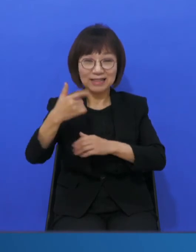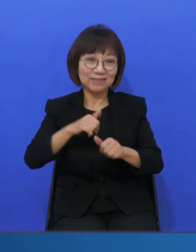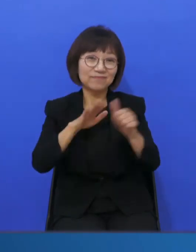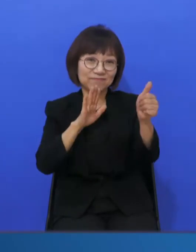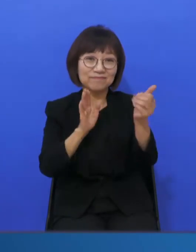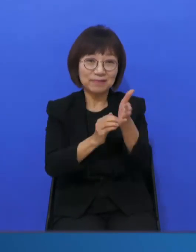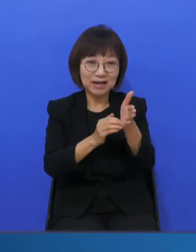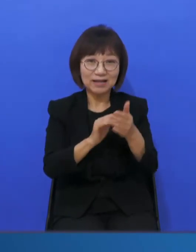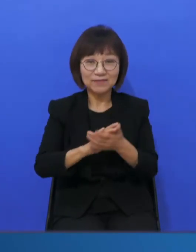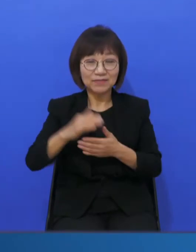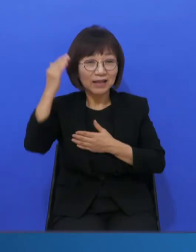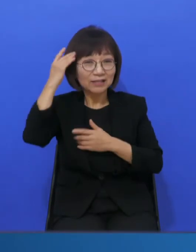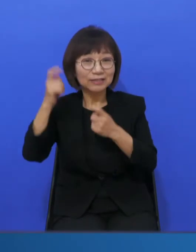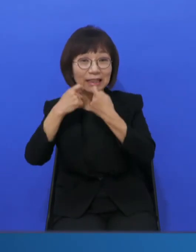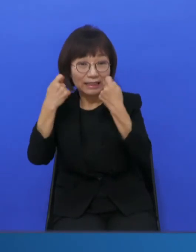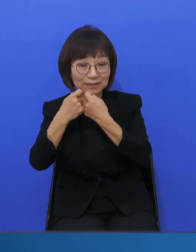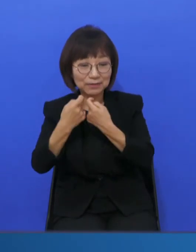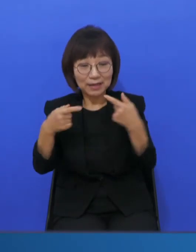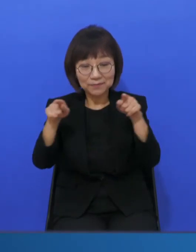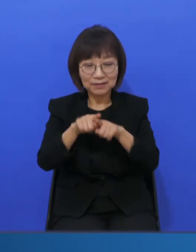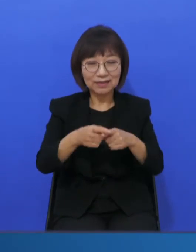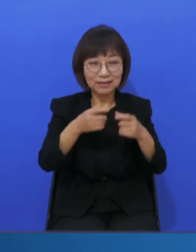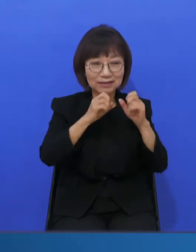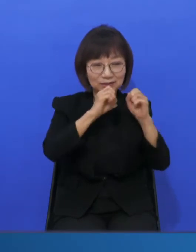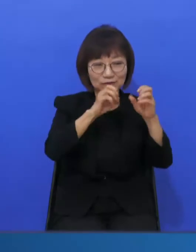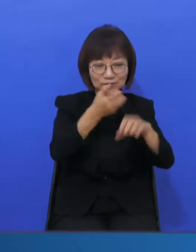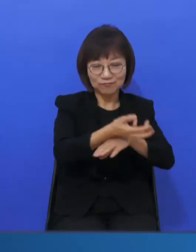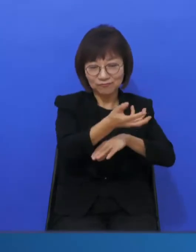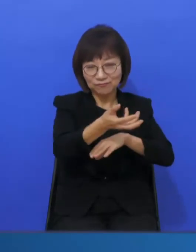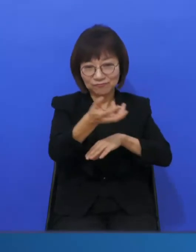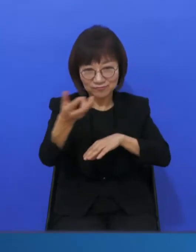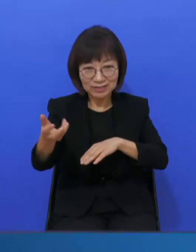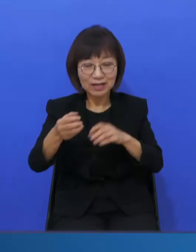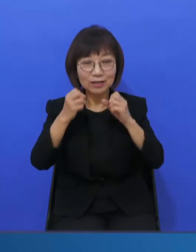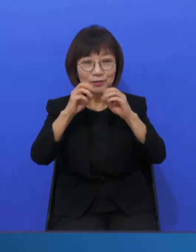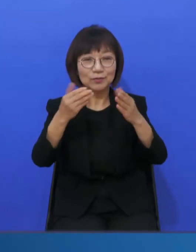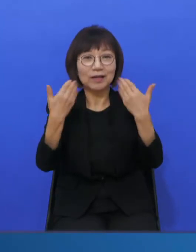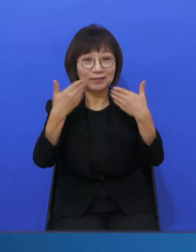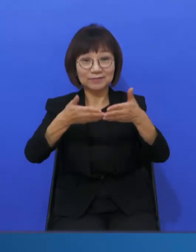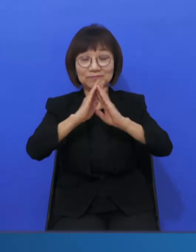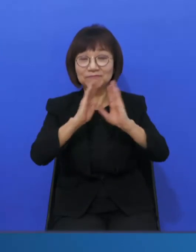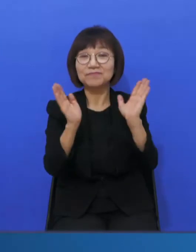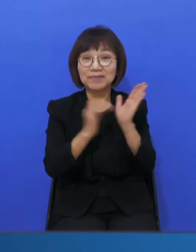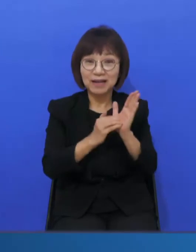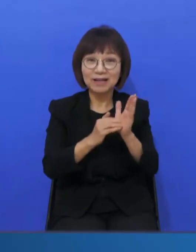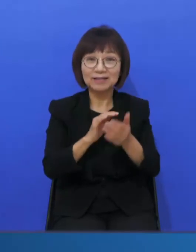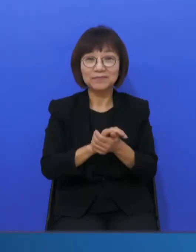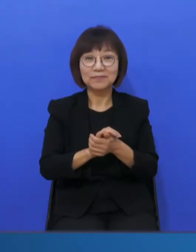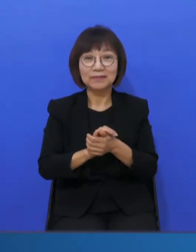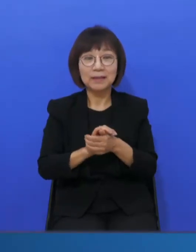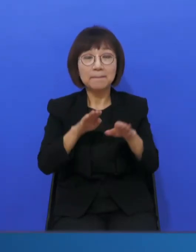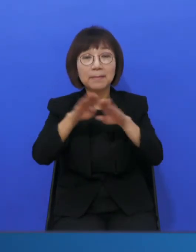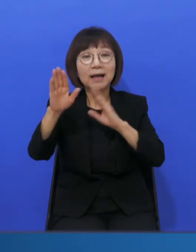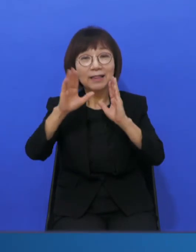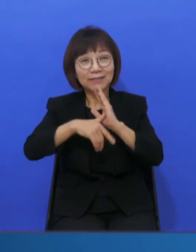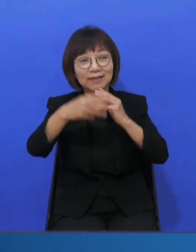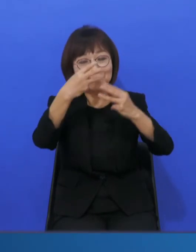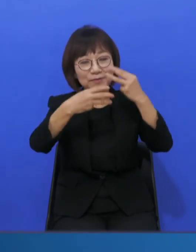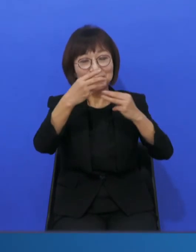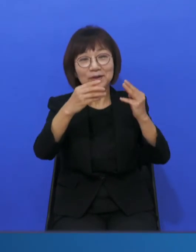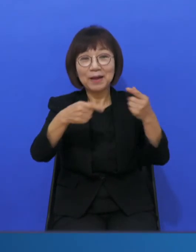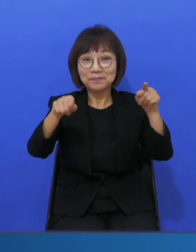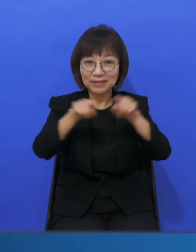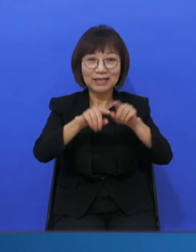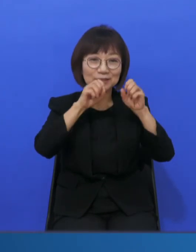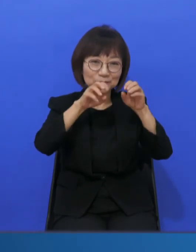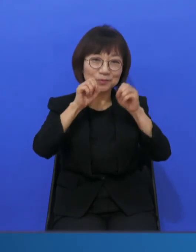한국의 선교팀과 각 지역에서 캠프하시며 전도학교를 세우셨고 교회에서는 방학을 이용해 렘넌트들과